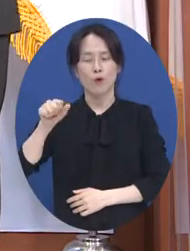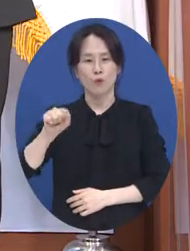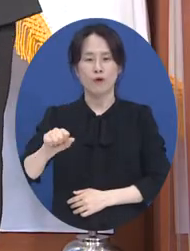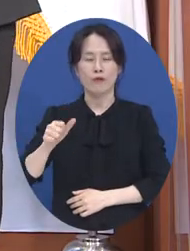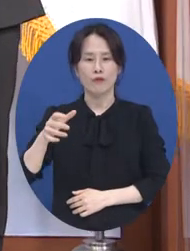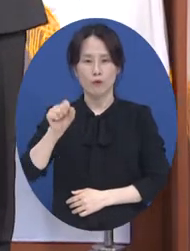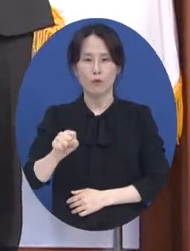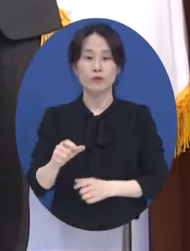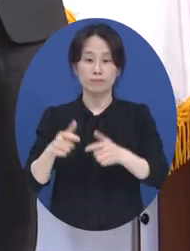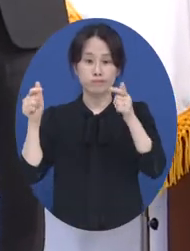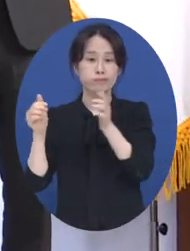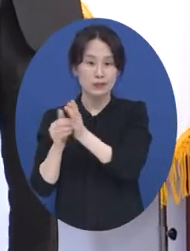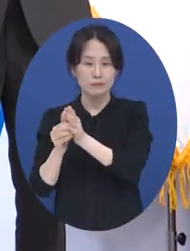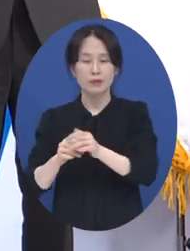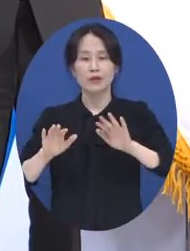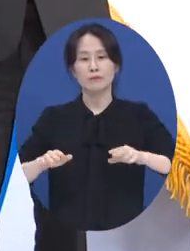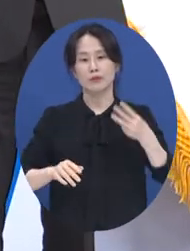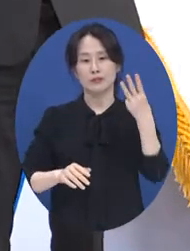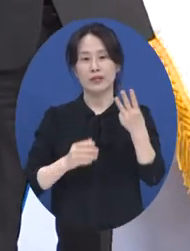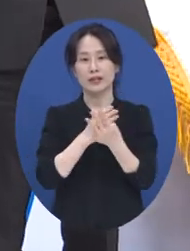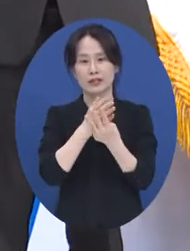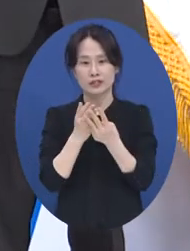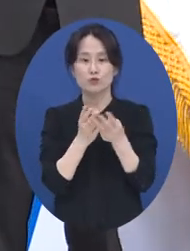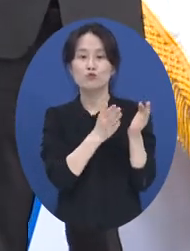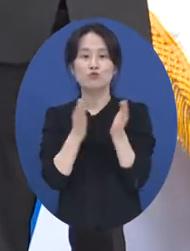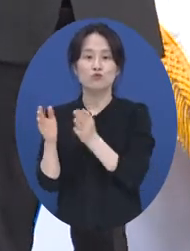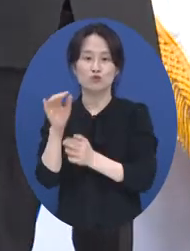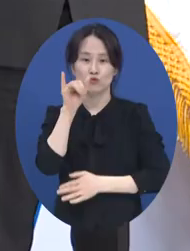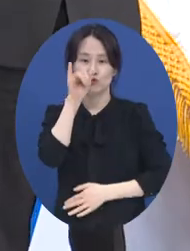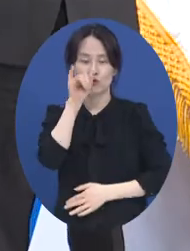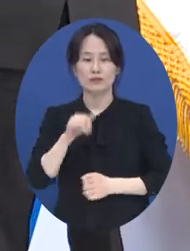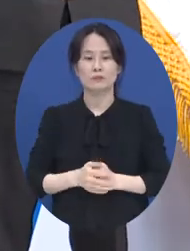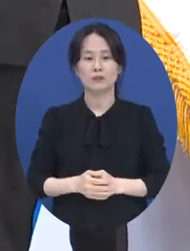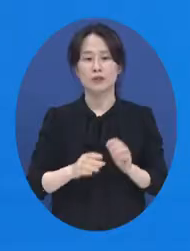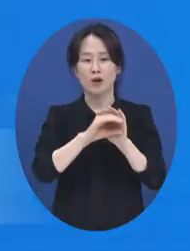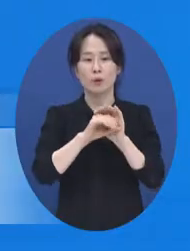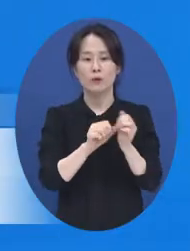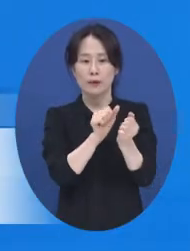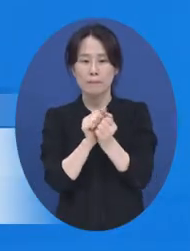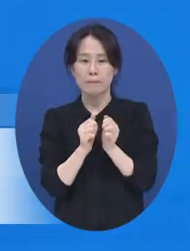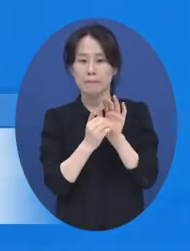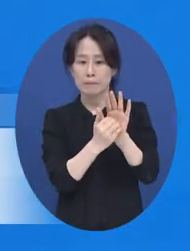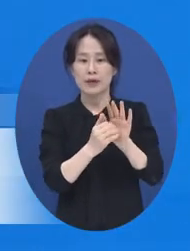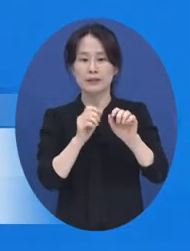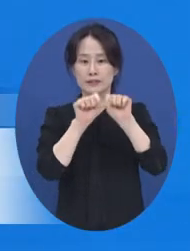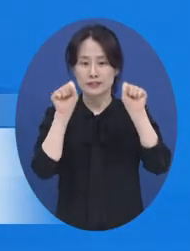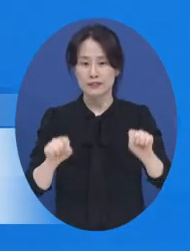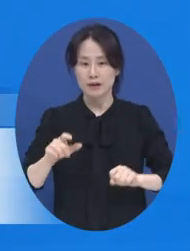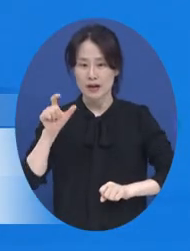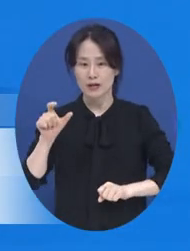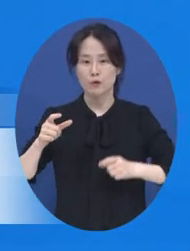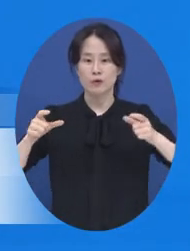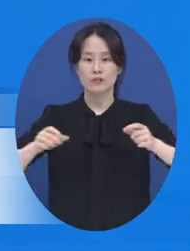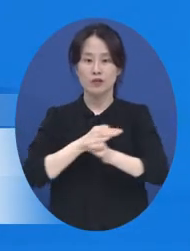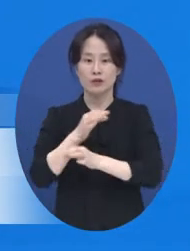원이 늘어났습니다. 이번 추경은 크게 세 가지 방향으로 짜여졌습니다. 코로나19 대응책의